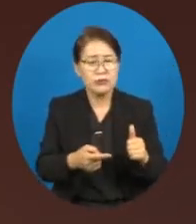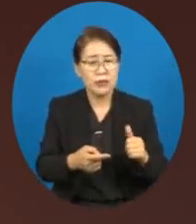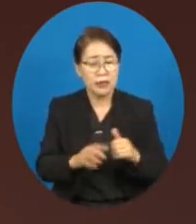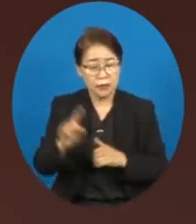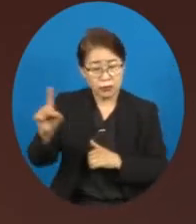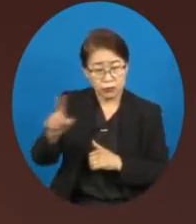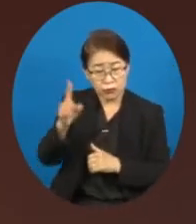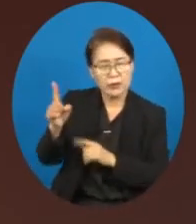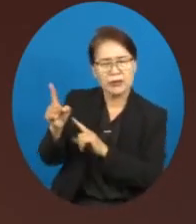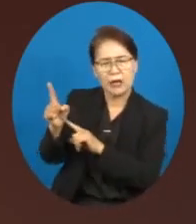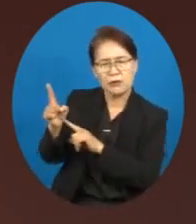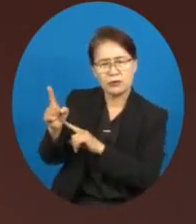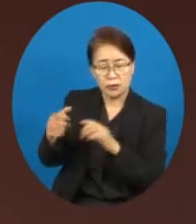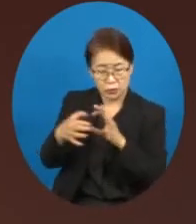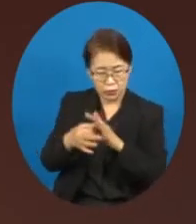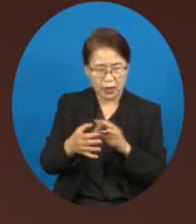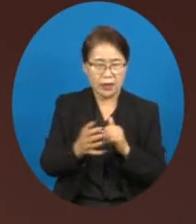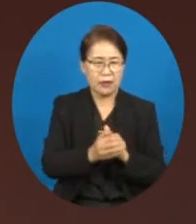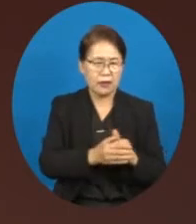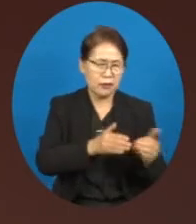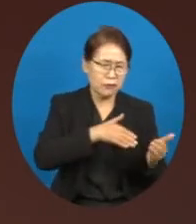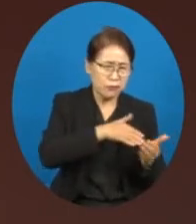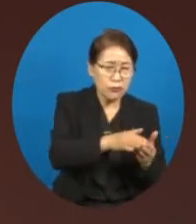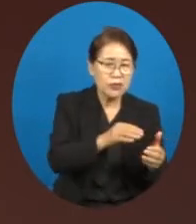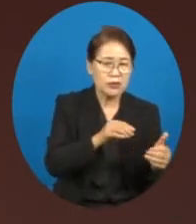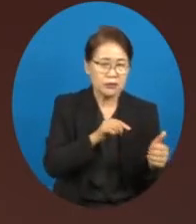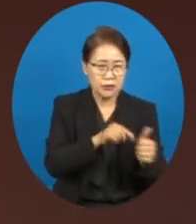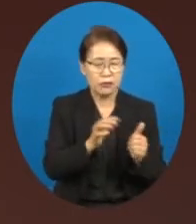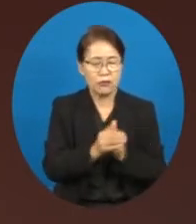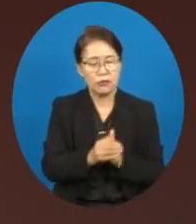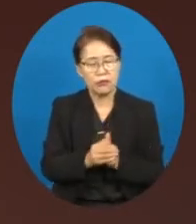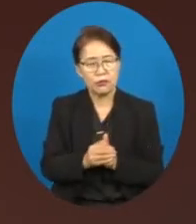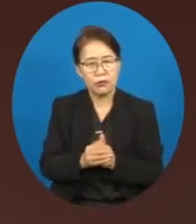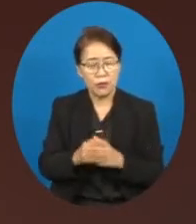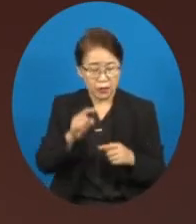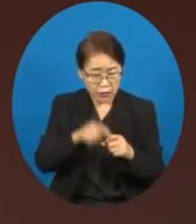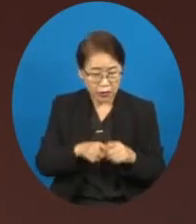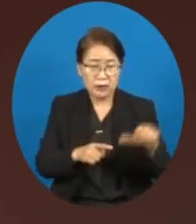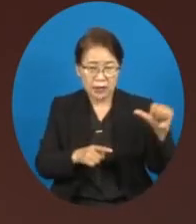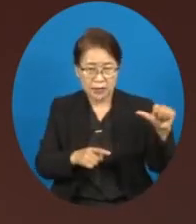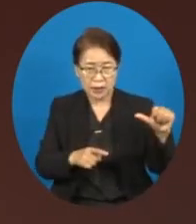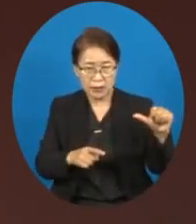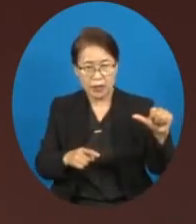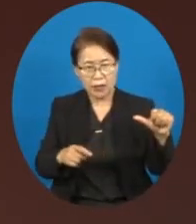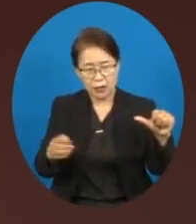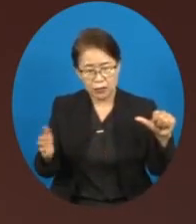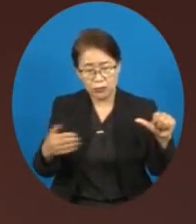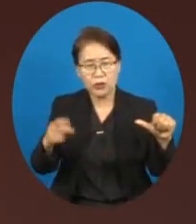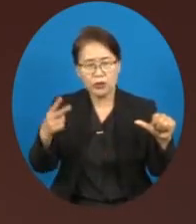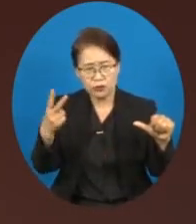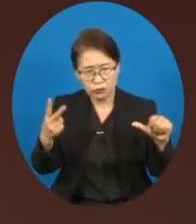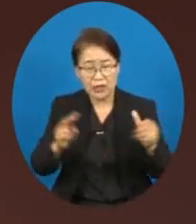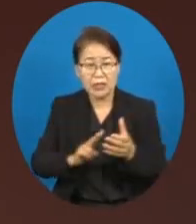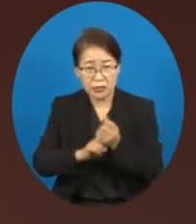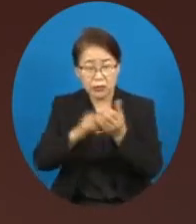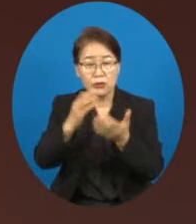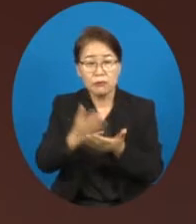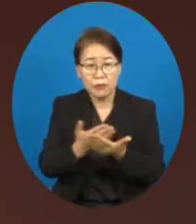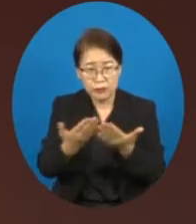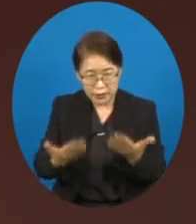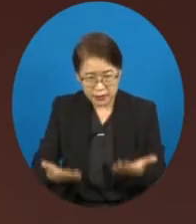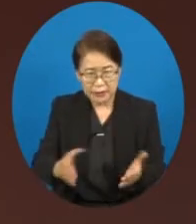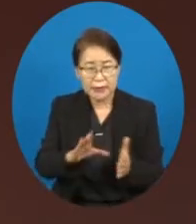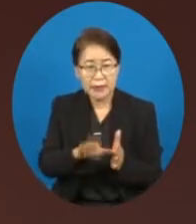보리떡 다섯 개와 물고기 두 마리로 5천 명을 먹이는 기적을 행하실 때도 우리 하나님은요 어떻게 하셨나요?